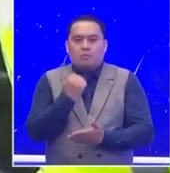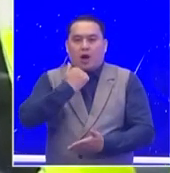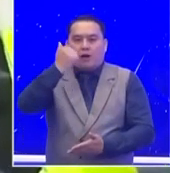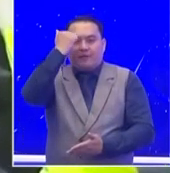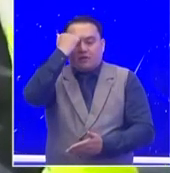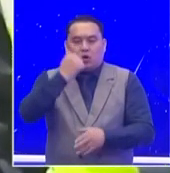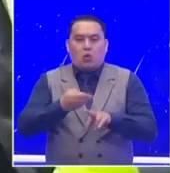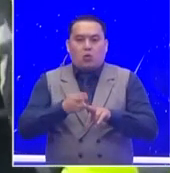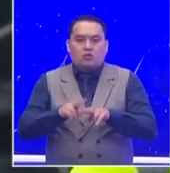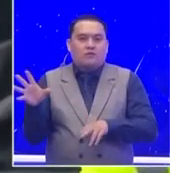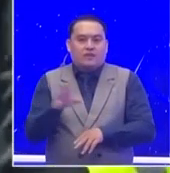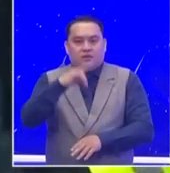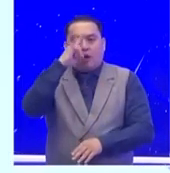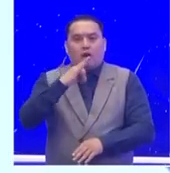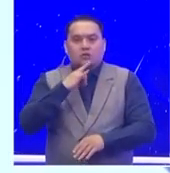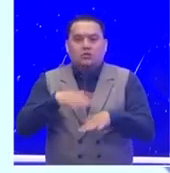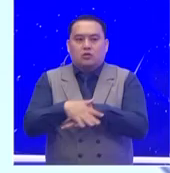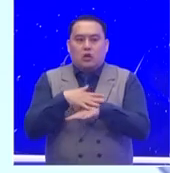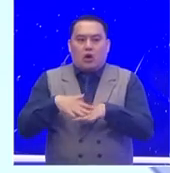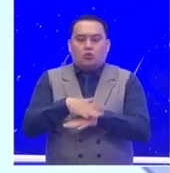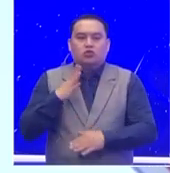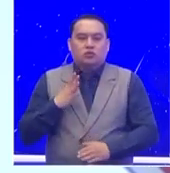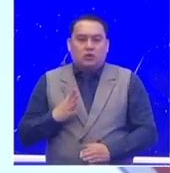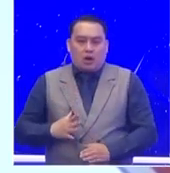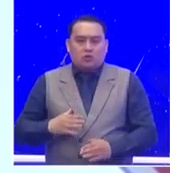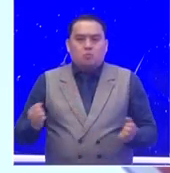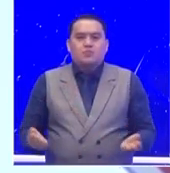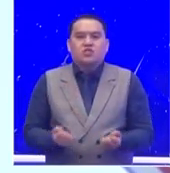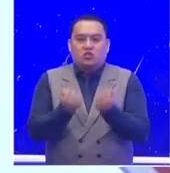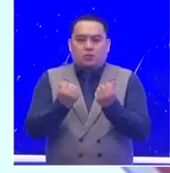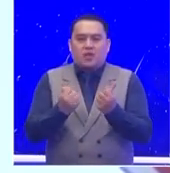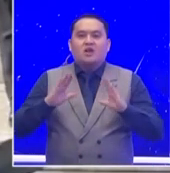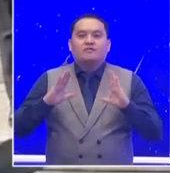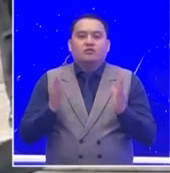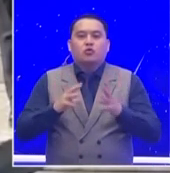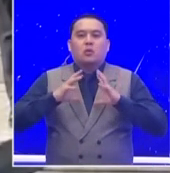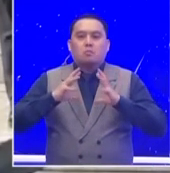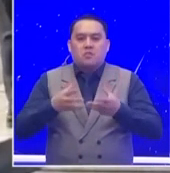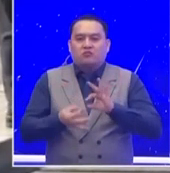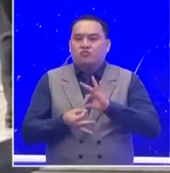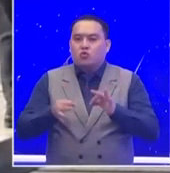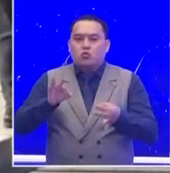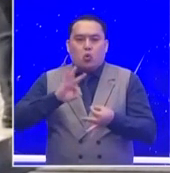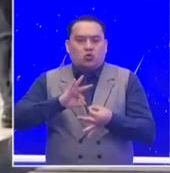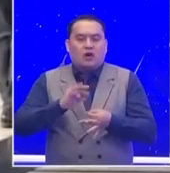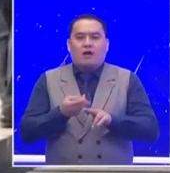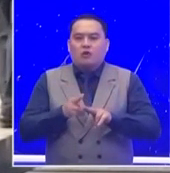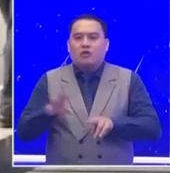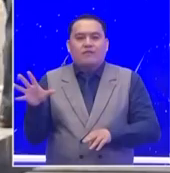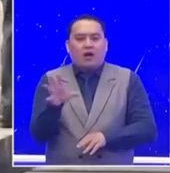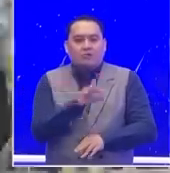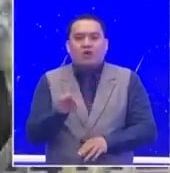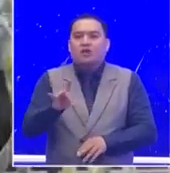глава государства и весь казахстанский народ за терпение и поддержку. Ситуация в мире остается сложной, а потому и во всех